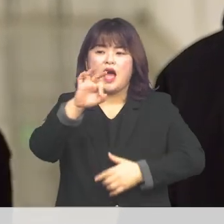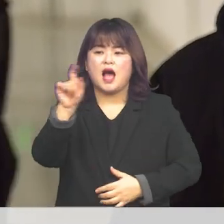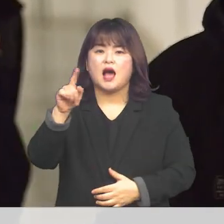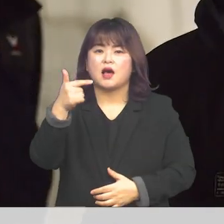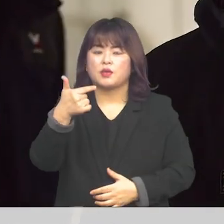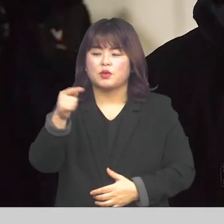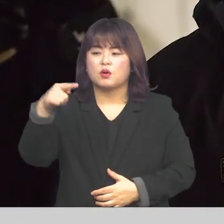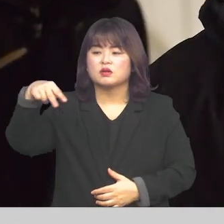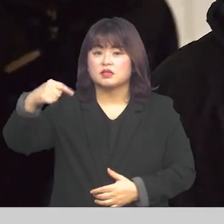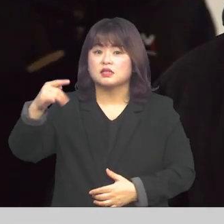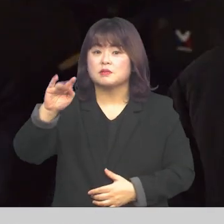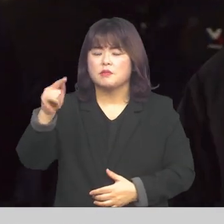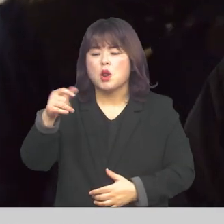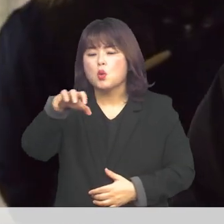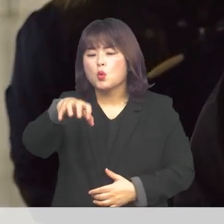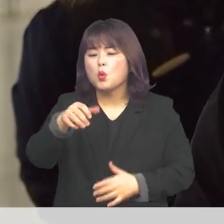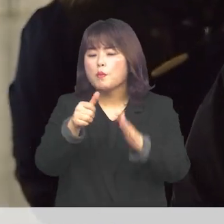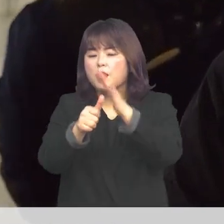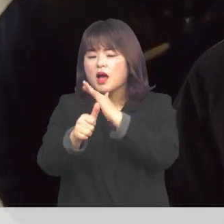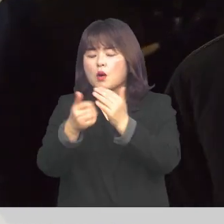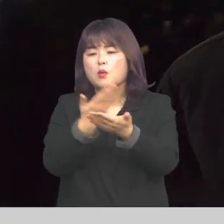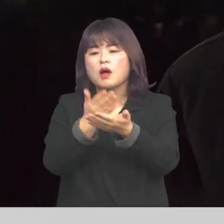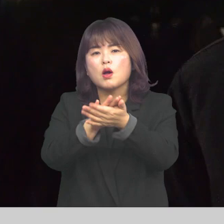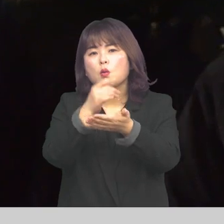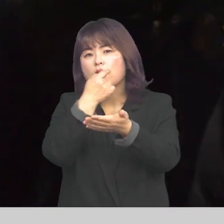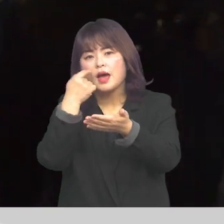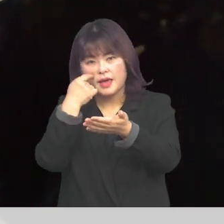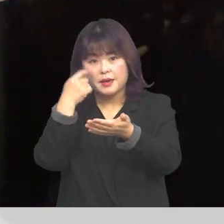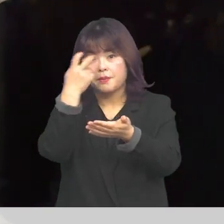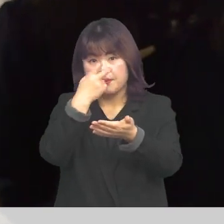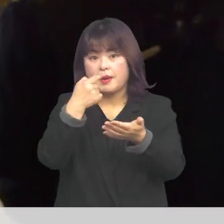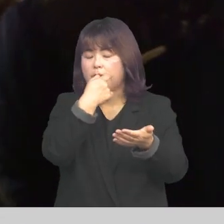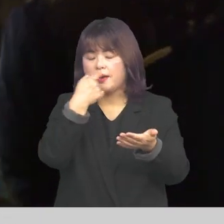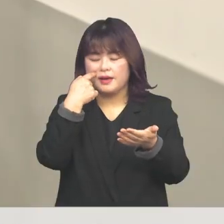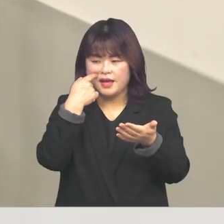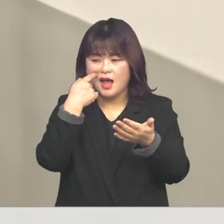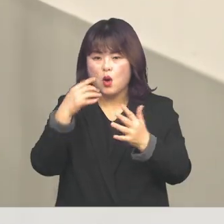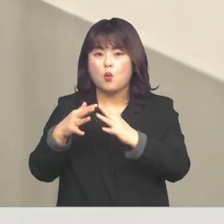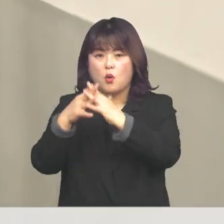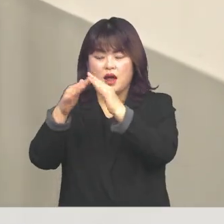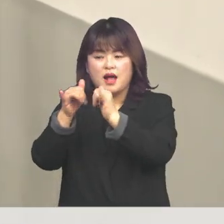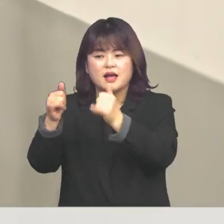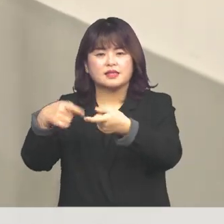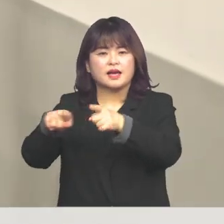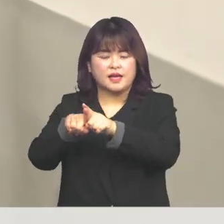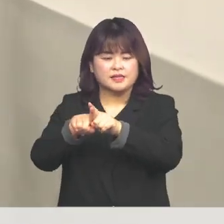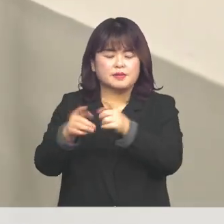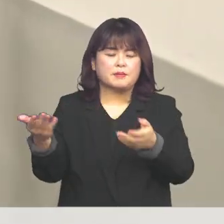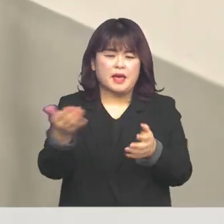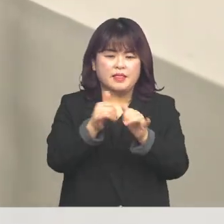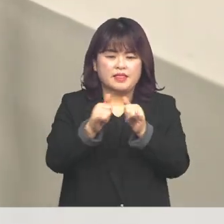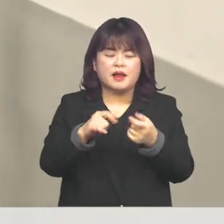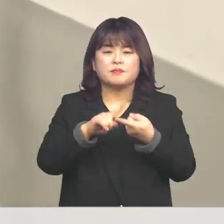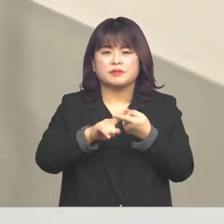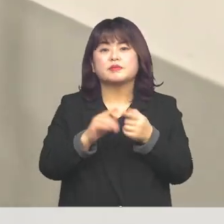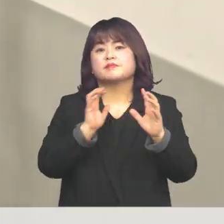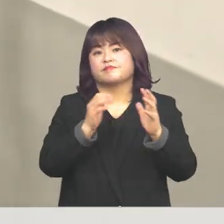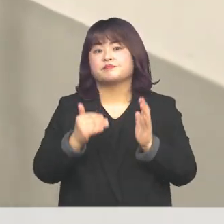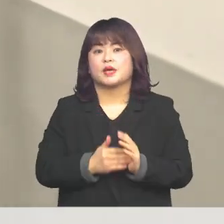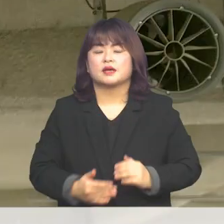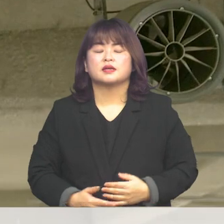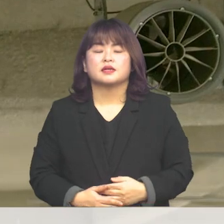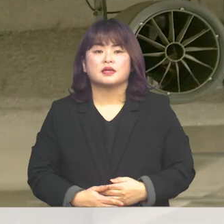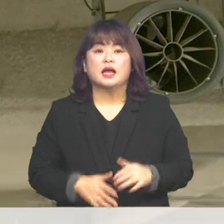디센트 공동주택단지 건설 현장을 방문해 하자보수 상황을 점검하고 공사 관계자, 입주 예정자들과